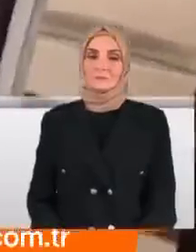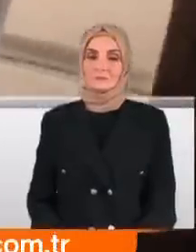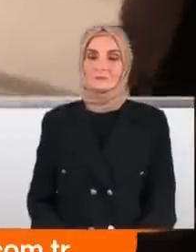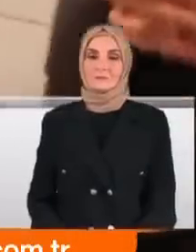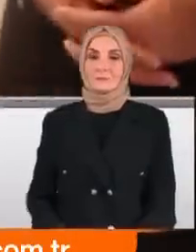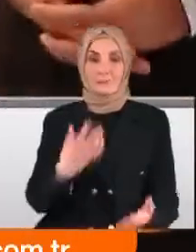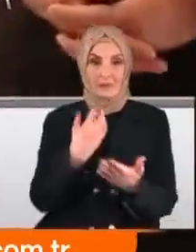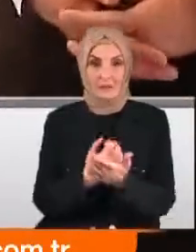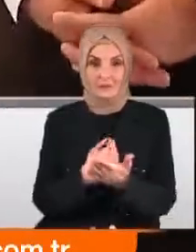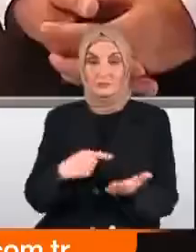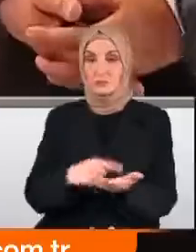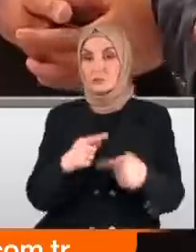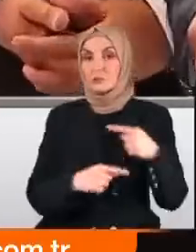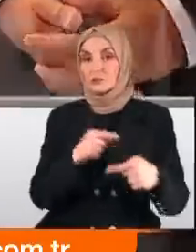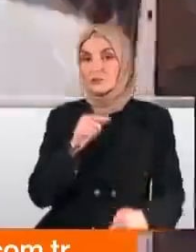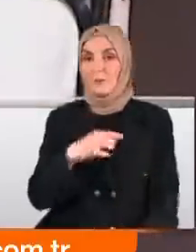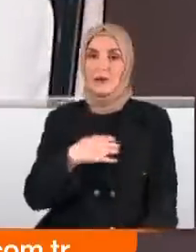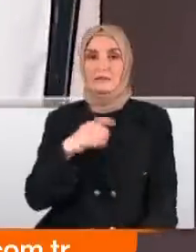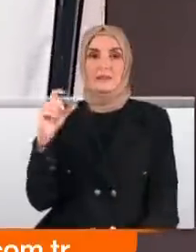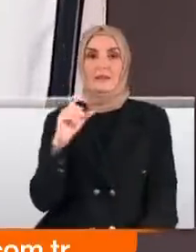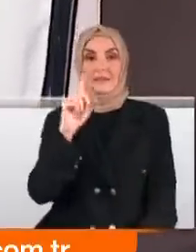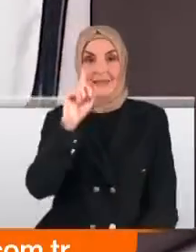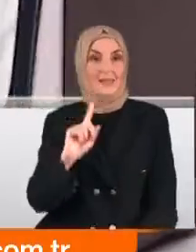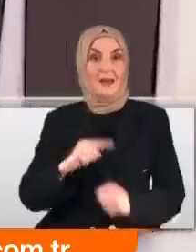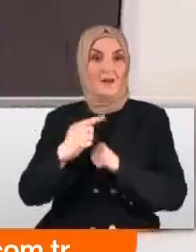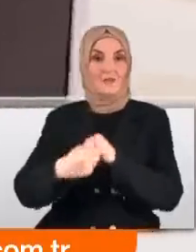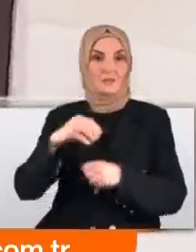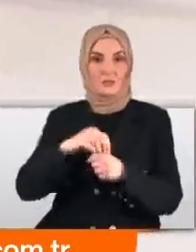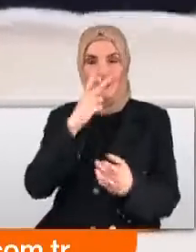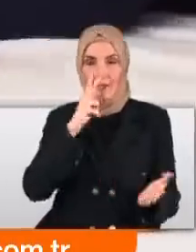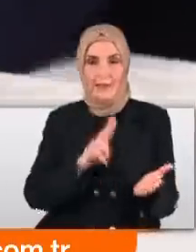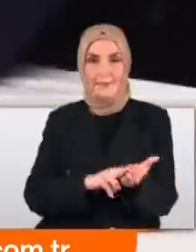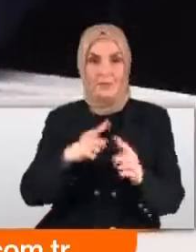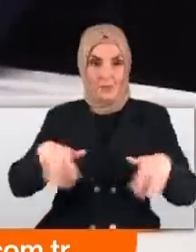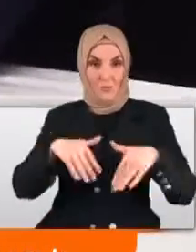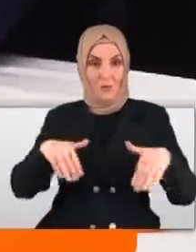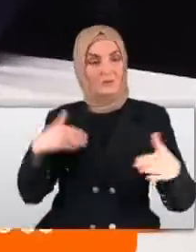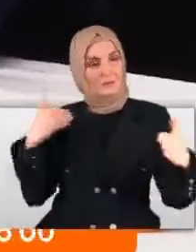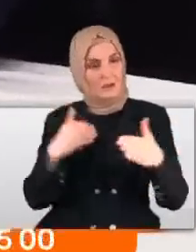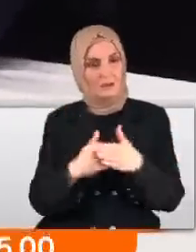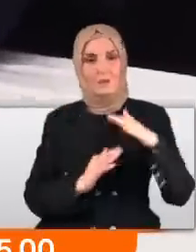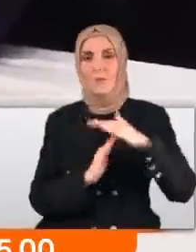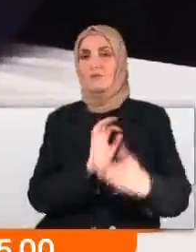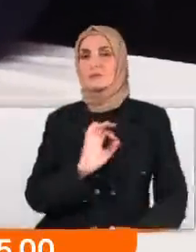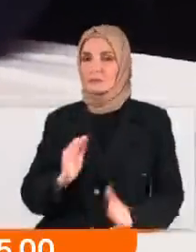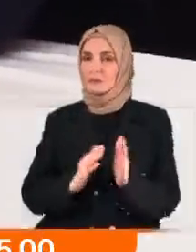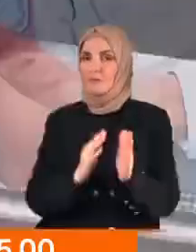Kayıt işlemleri Haziran ayının ilk haftasında yapılacak yemin törenine kadar aralıksız devam edecek.